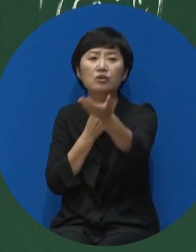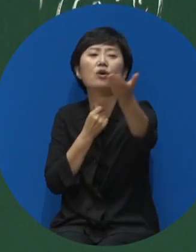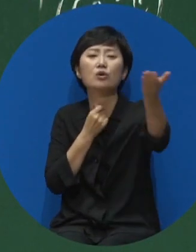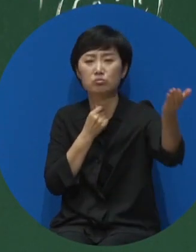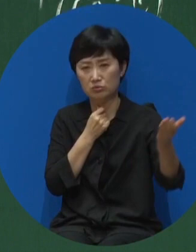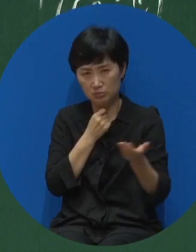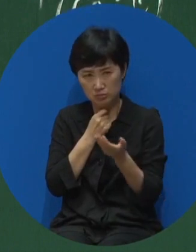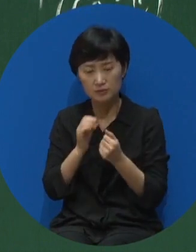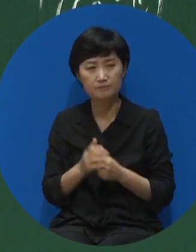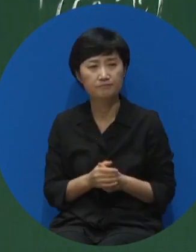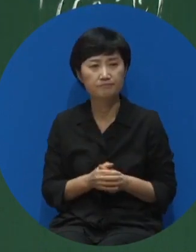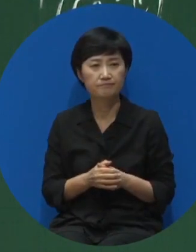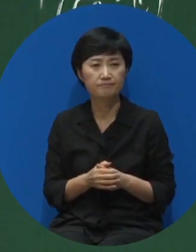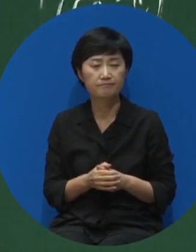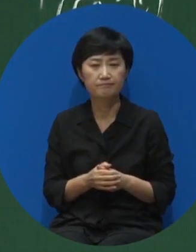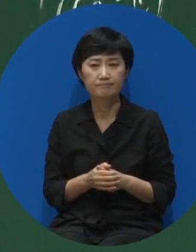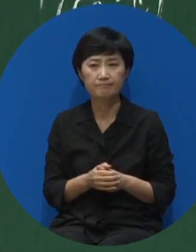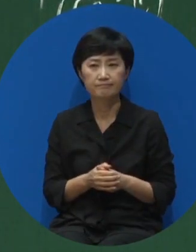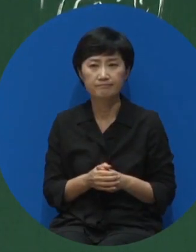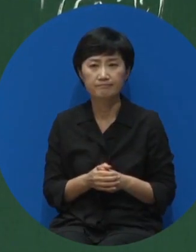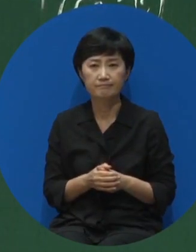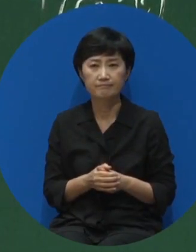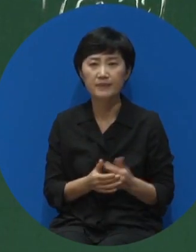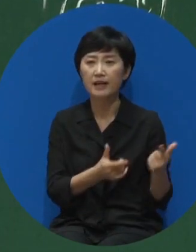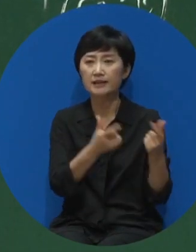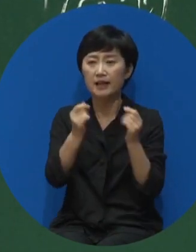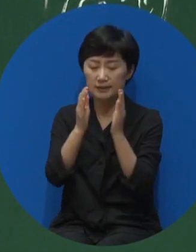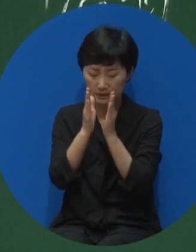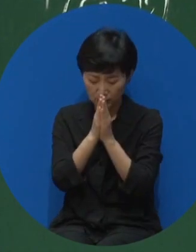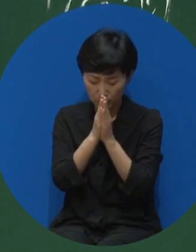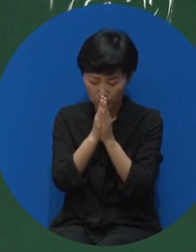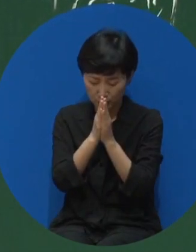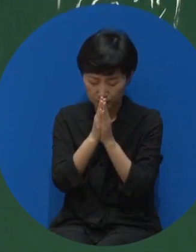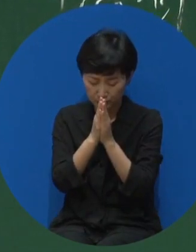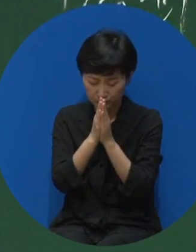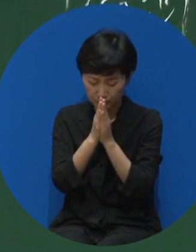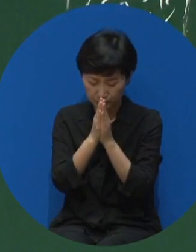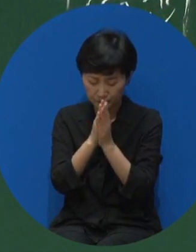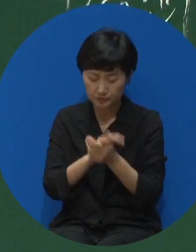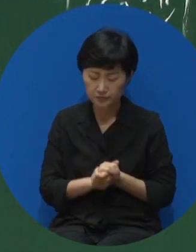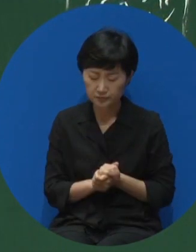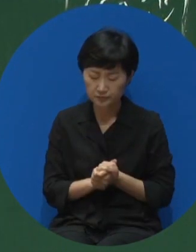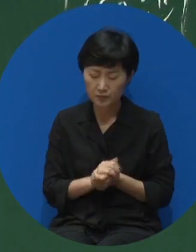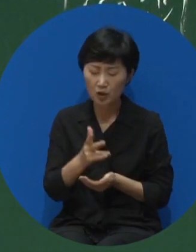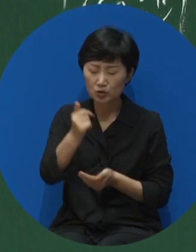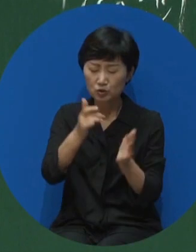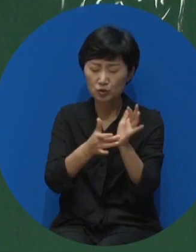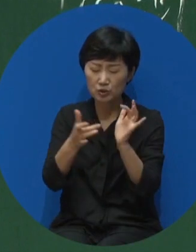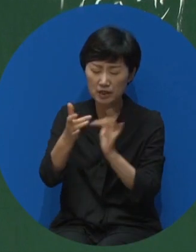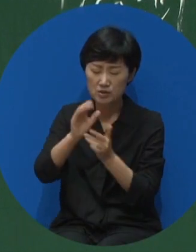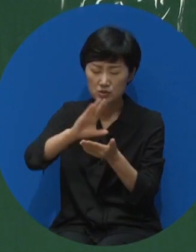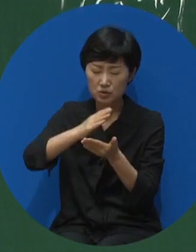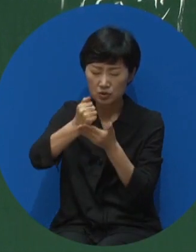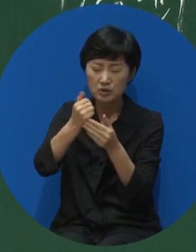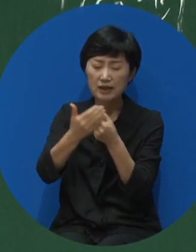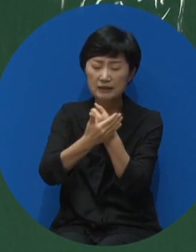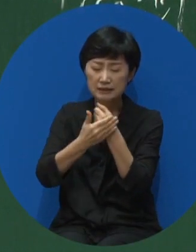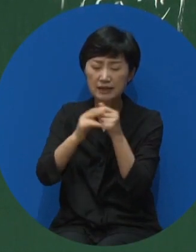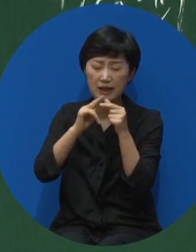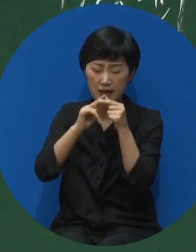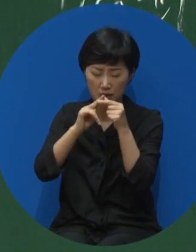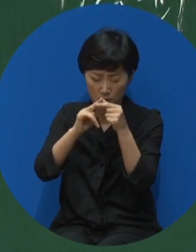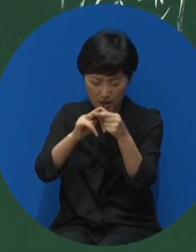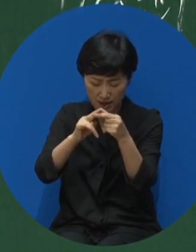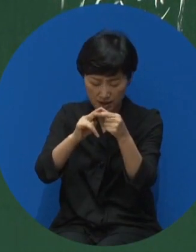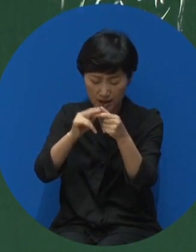대상은 皆さんであるからです. 기도하겠습니다. 오이노리します. 주 예수 그리스도의 은혜와 주 예수 그리스도의